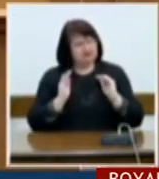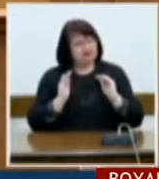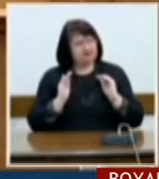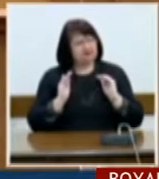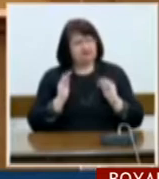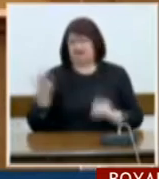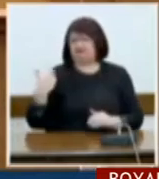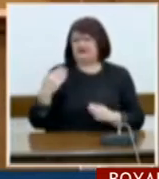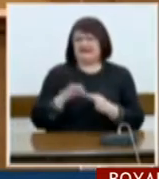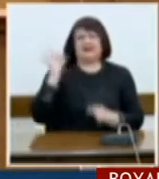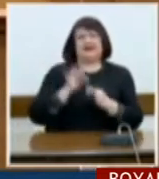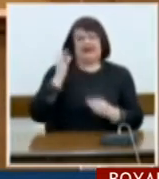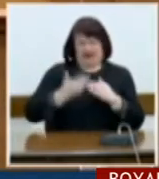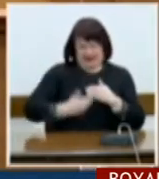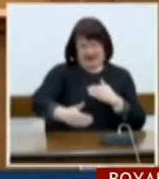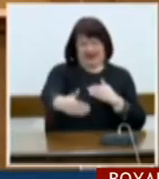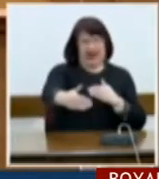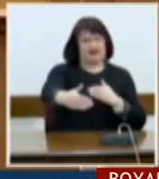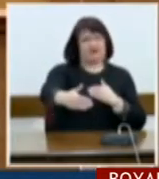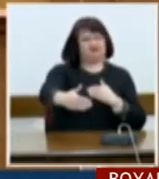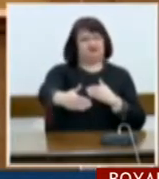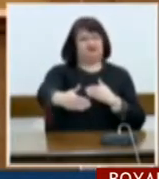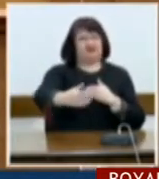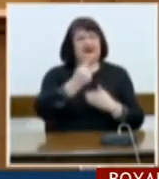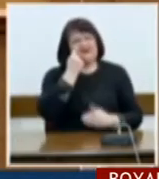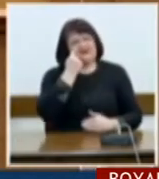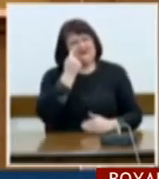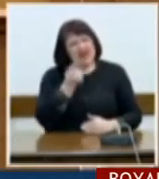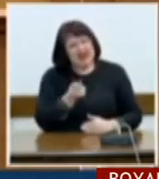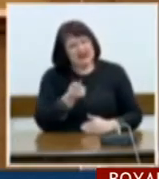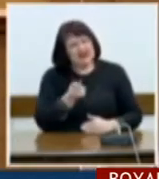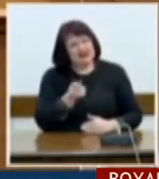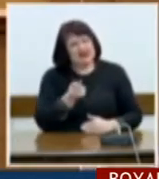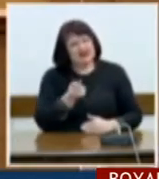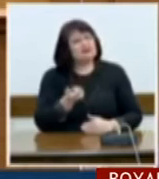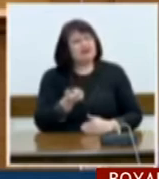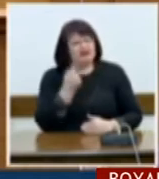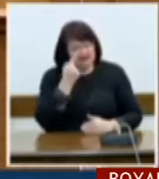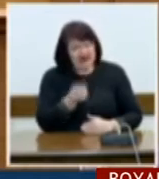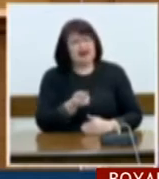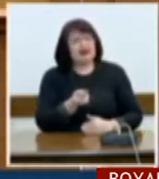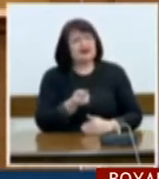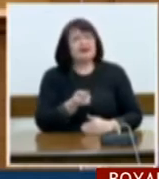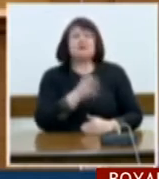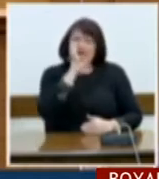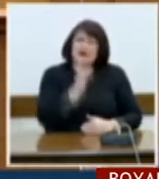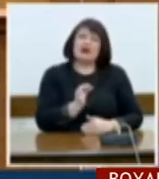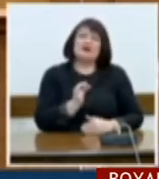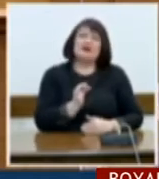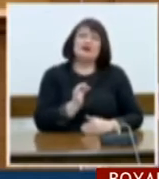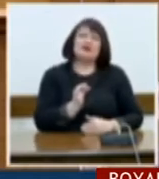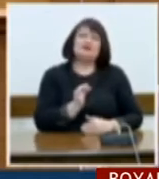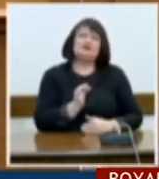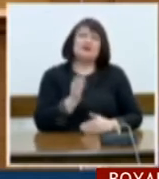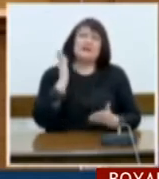Σεπτέμβρη και μετά, όταν άρχισε να φαίνεται, να γίνεται ορατό ότι βρισκόμαστε πράγματι στη